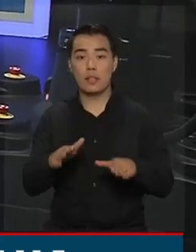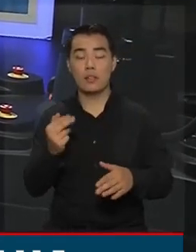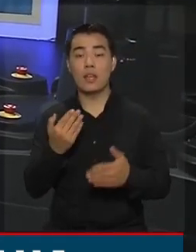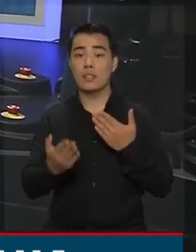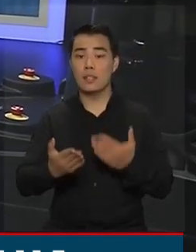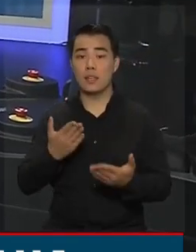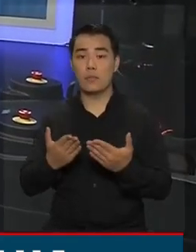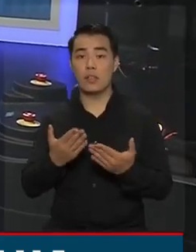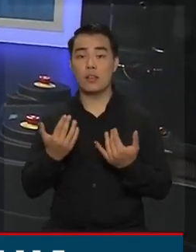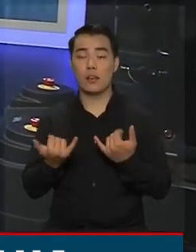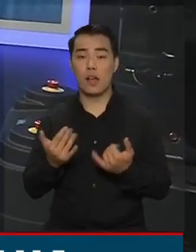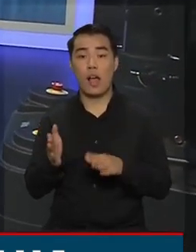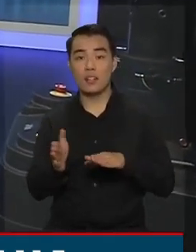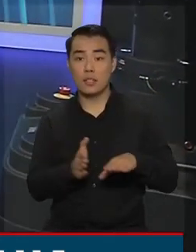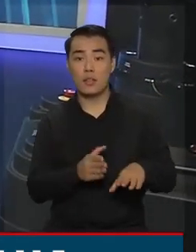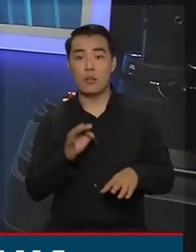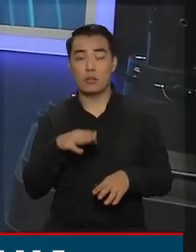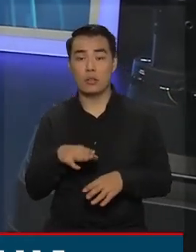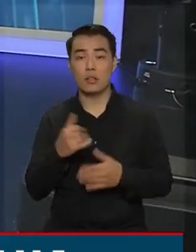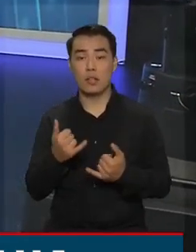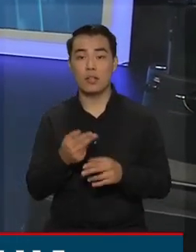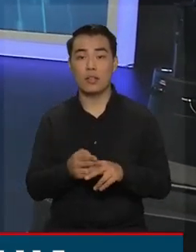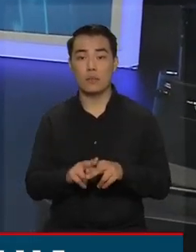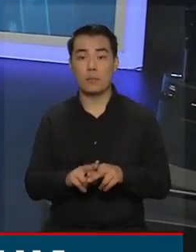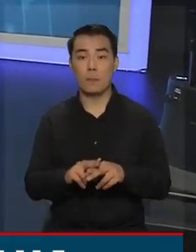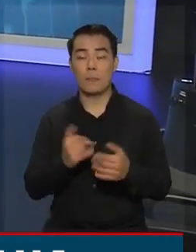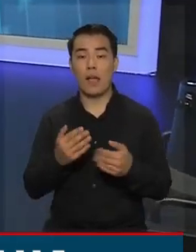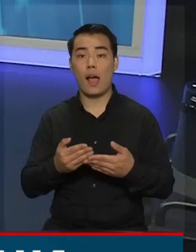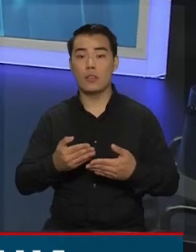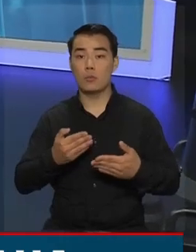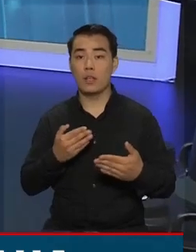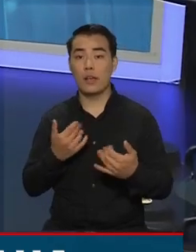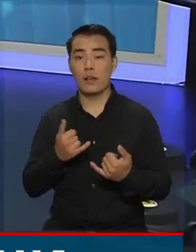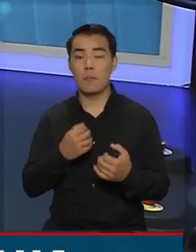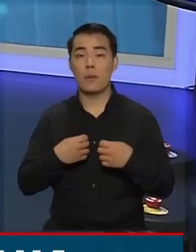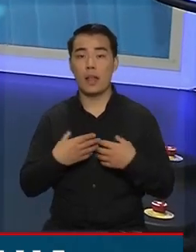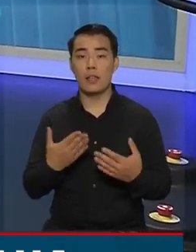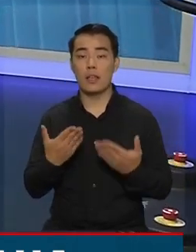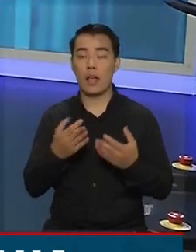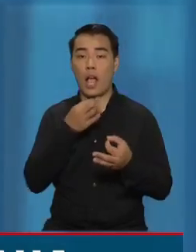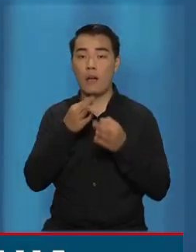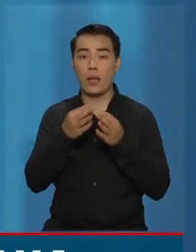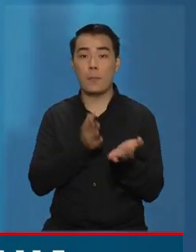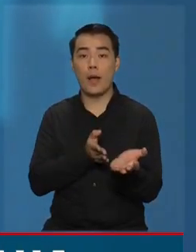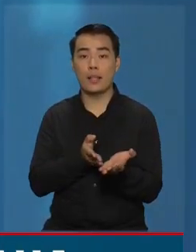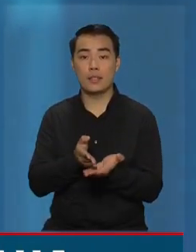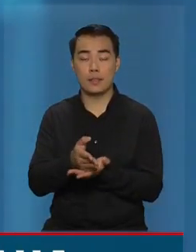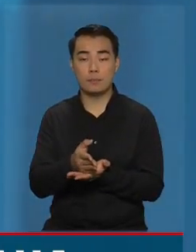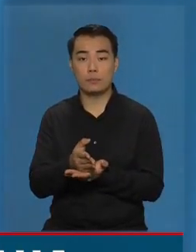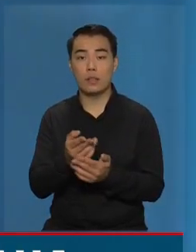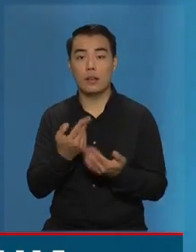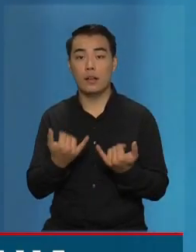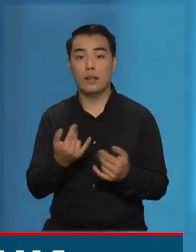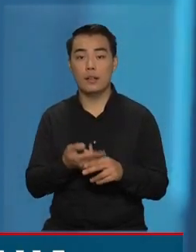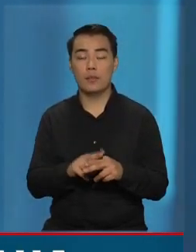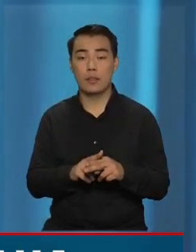Если отойти немножко от лирических таких отступлений касательно праздника, поговорить о политике,